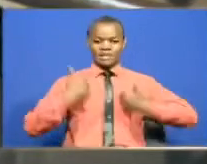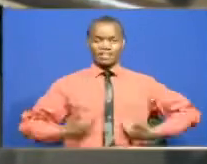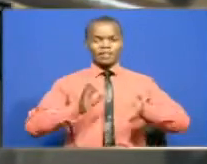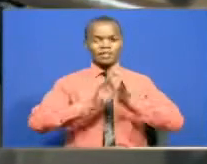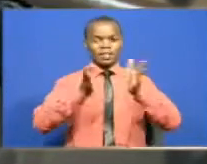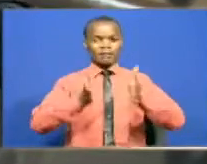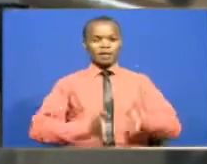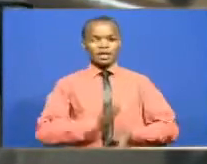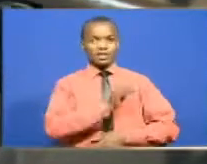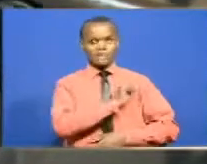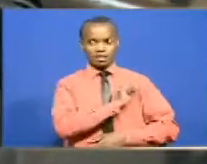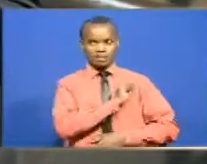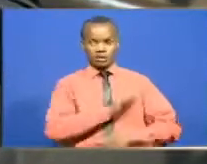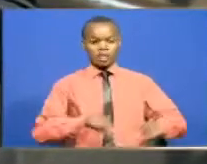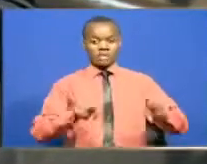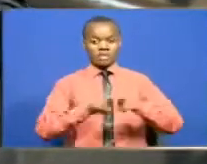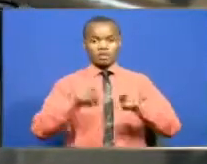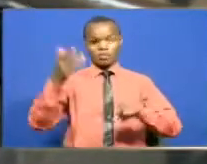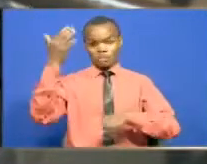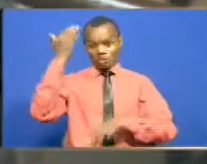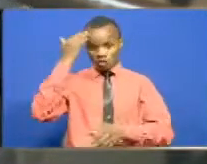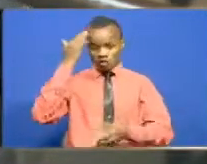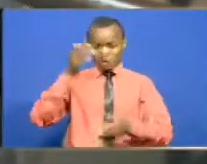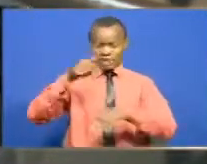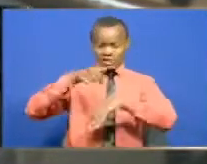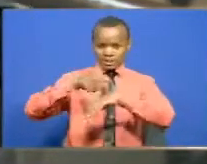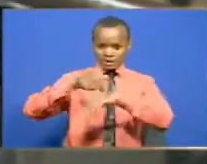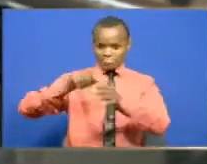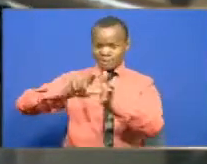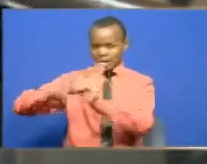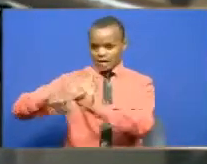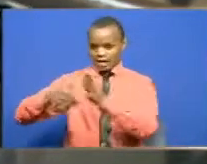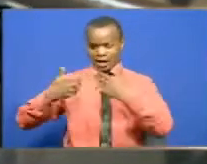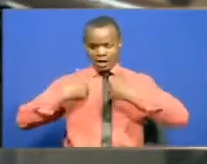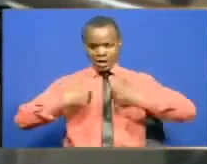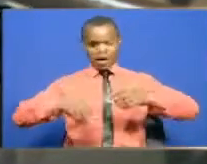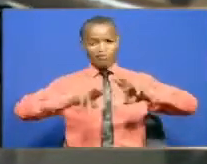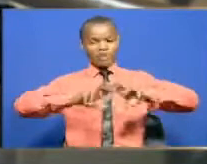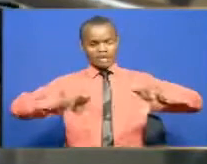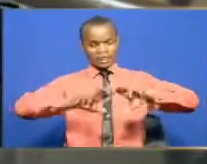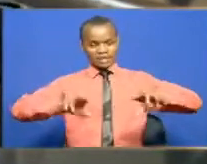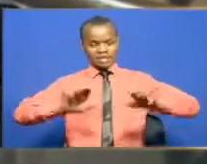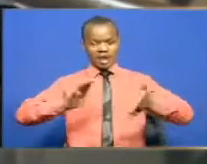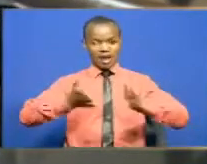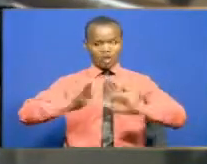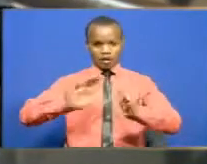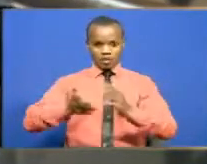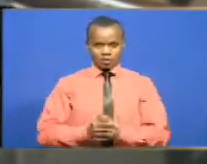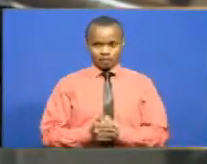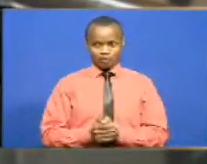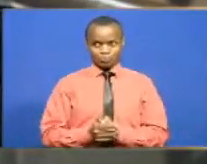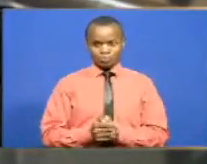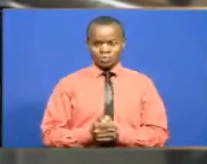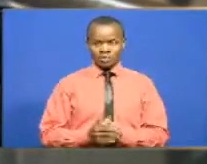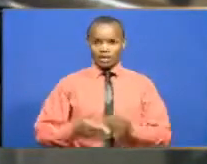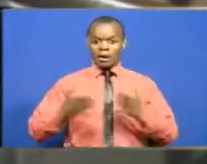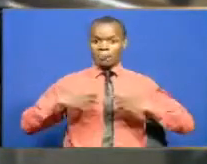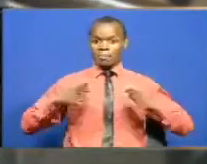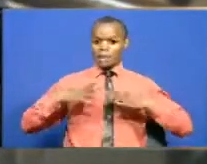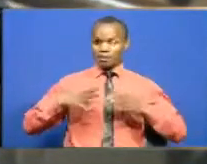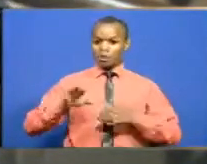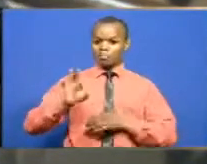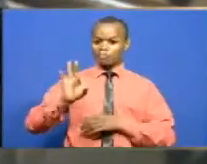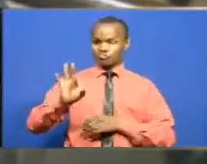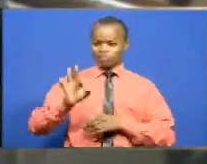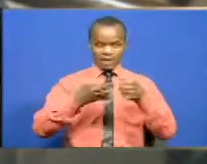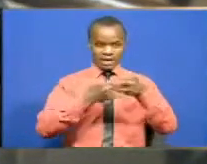kwenye Darubini unafahamu fika kwamba mwishoni nitakuwa nakupa utafiti. Watu 38